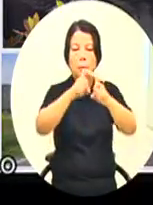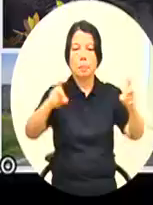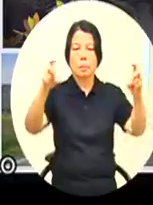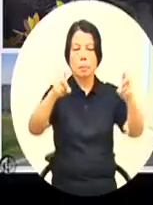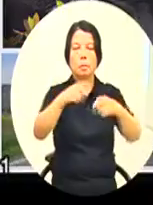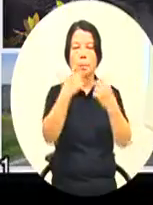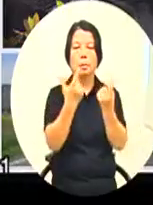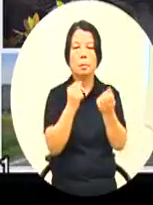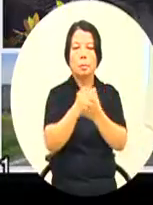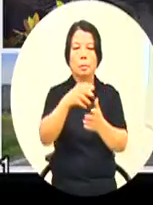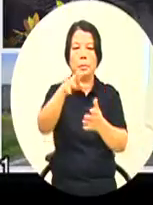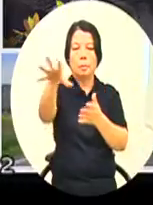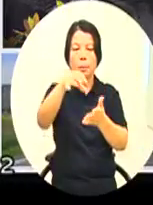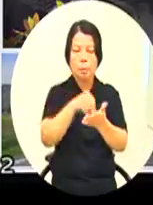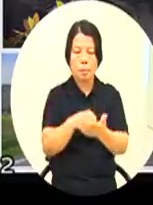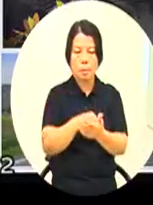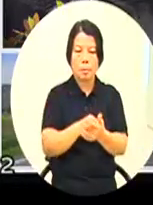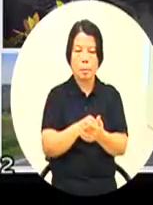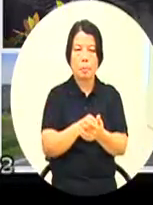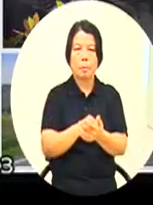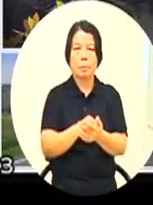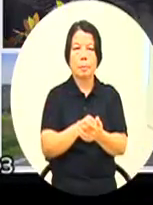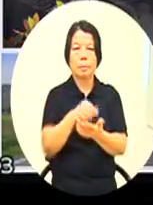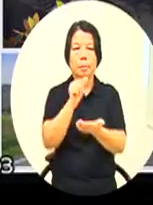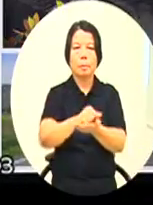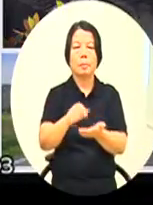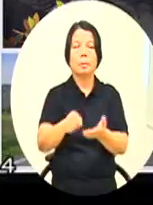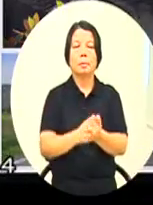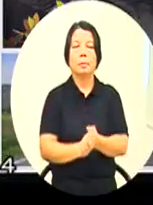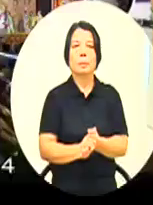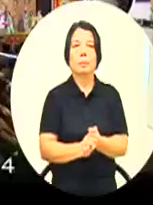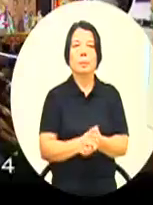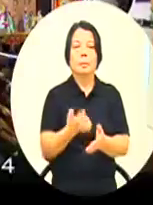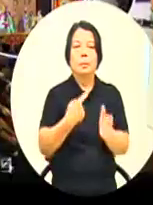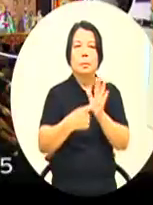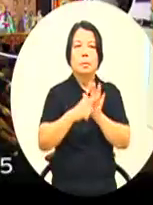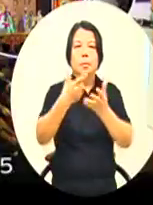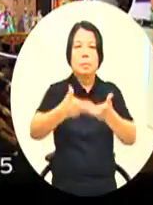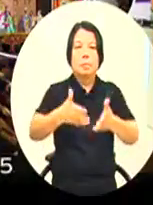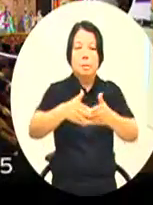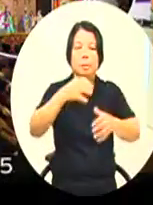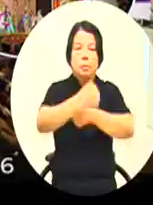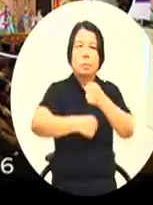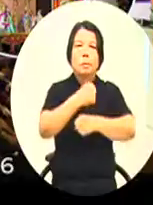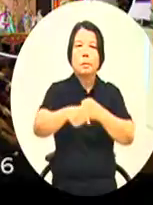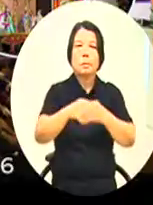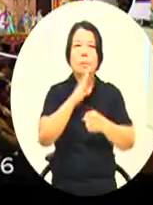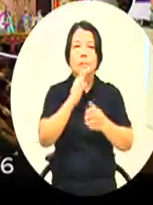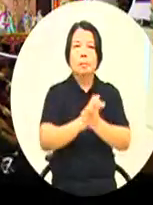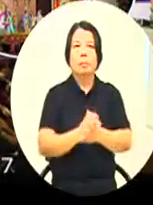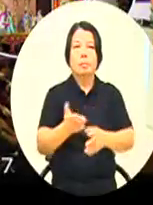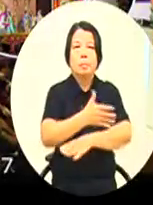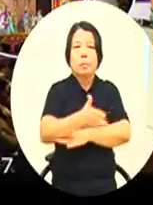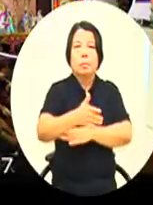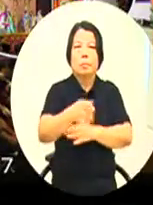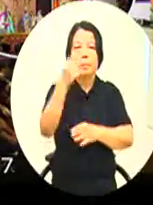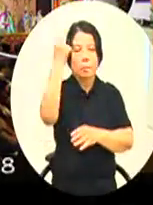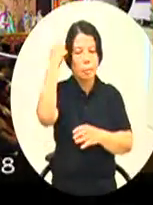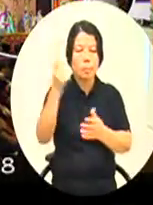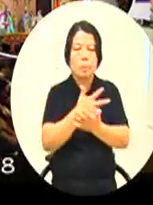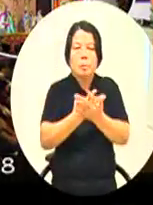追踪。那下半年表演艺术比较重要的活动就是庄头艺术节，那这个活动是